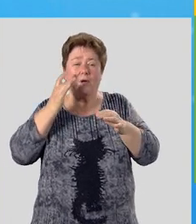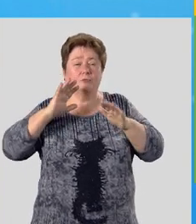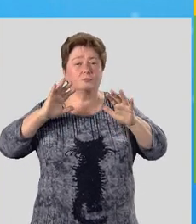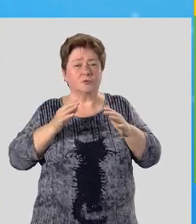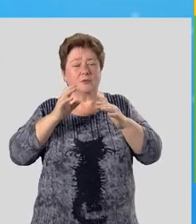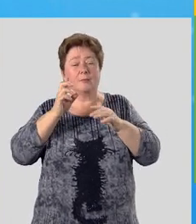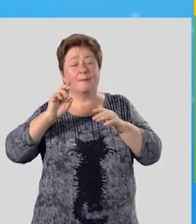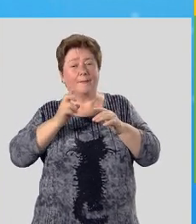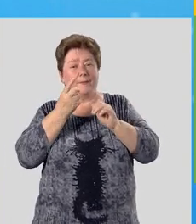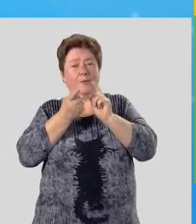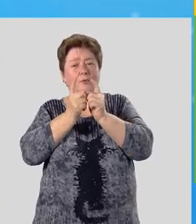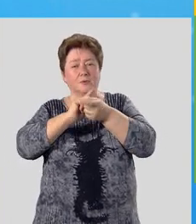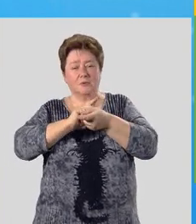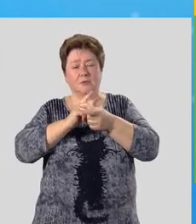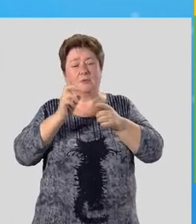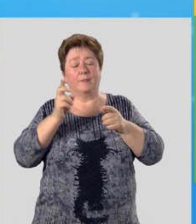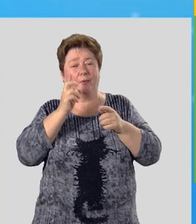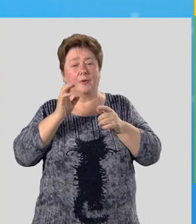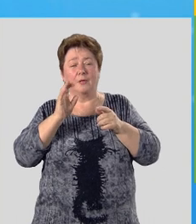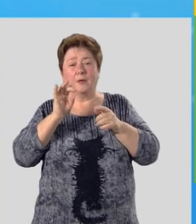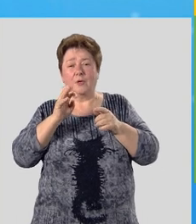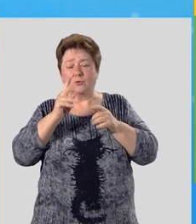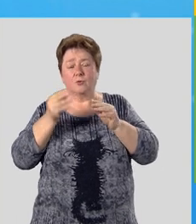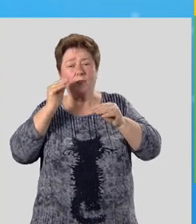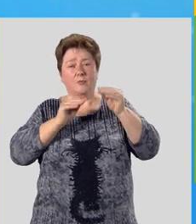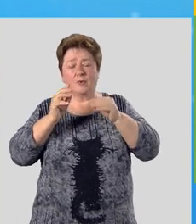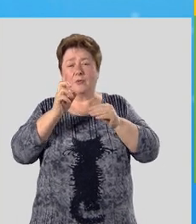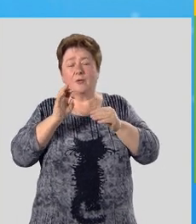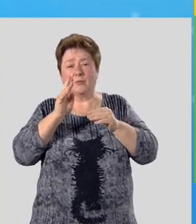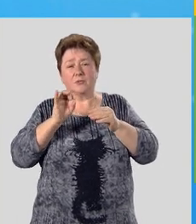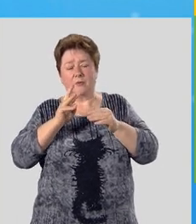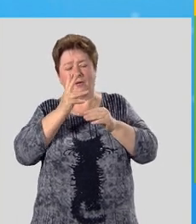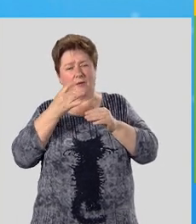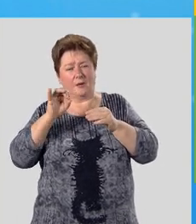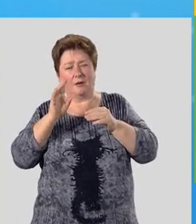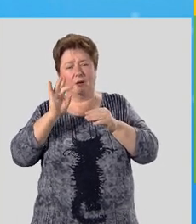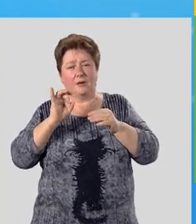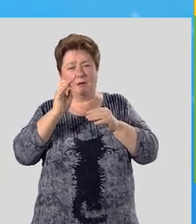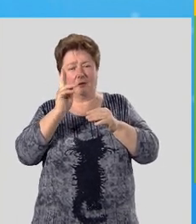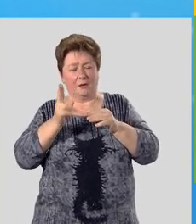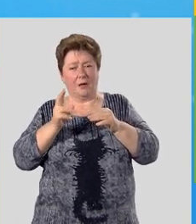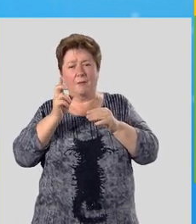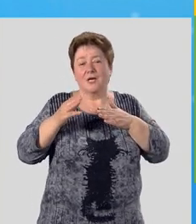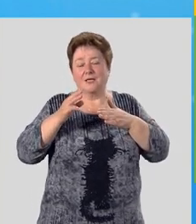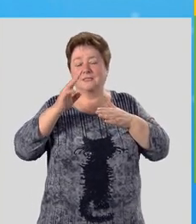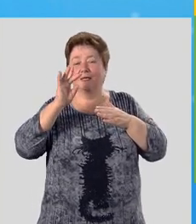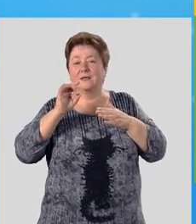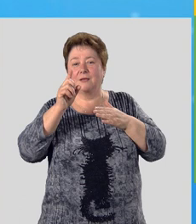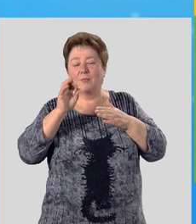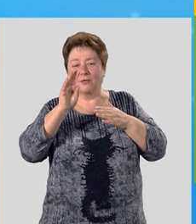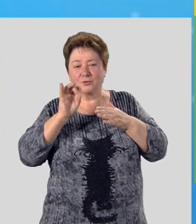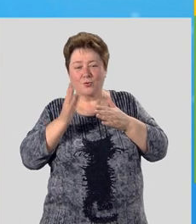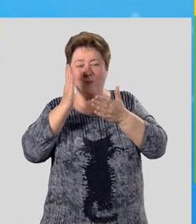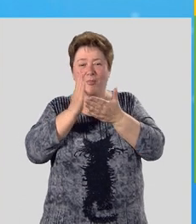происходит биосинтез белка. Рибосома состоит из рибосомальной РНК и белков. Часть